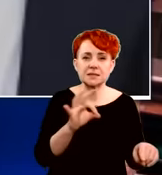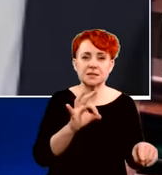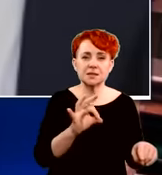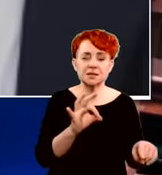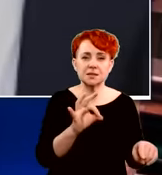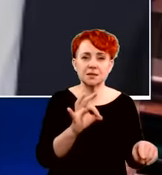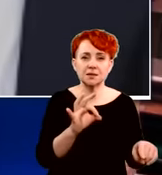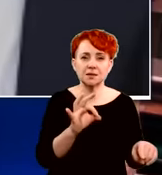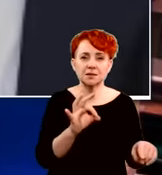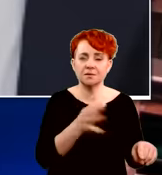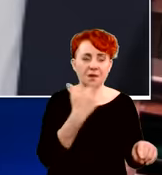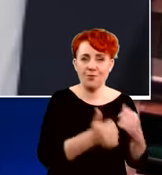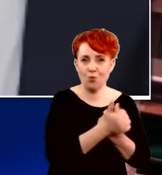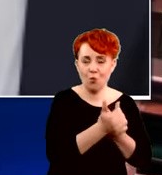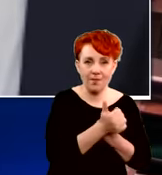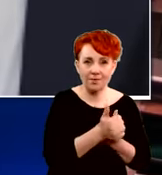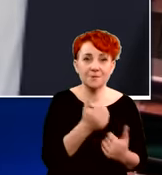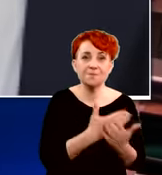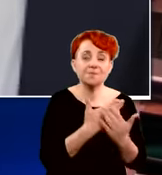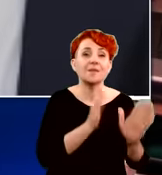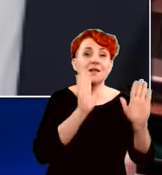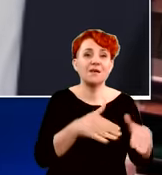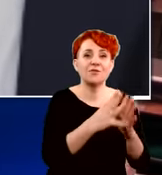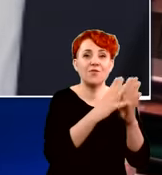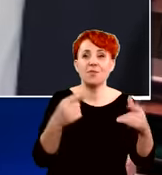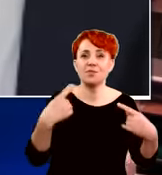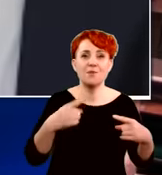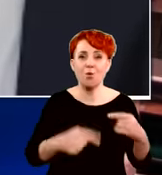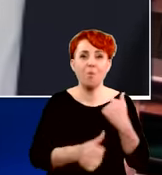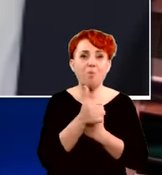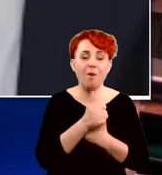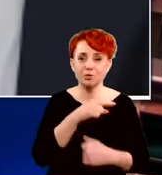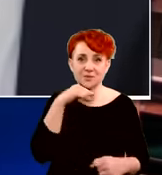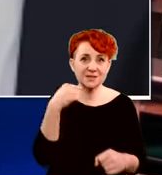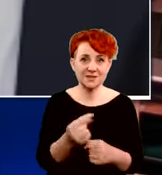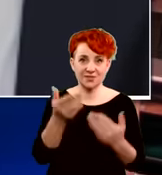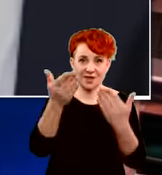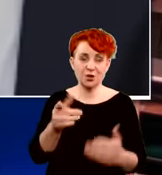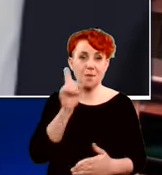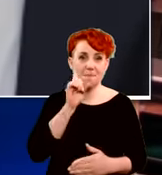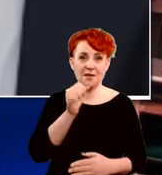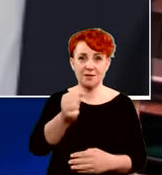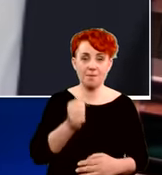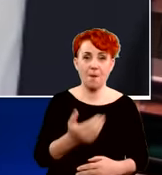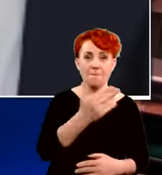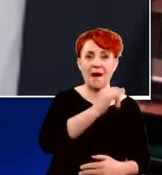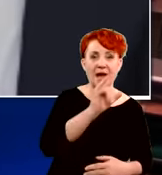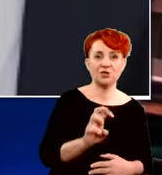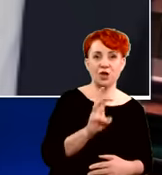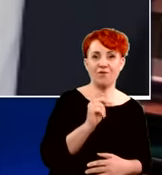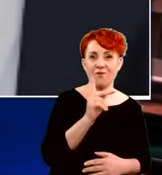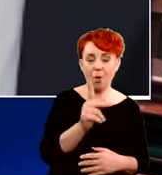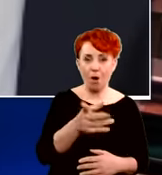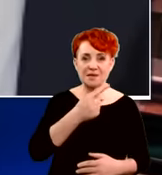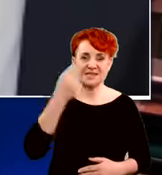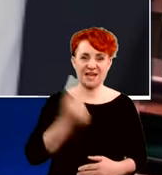Karnego i stąd nawet formalnie nie miał podstaw do tego, żeby stwierdzić, że pan poseł Maciej Wąsik jest osobą skazaną,